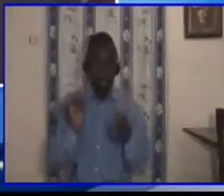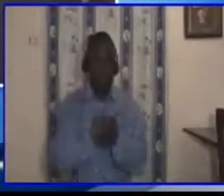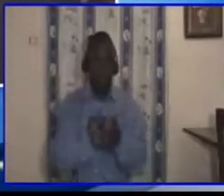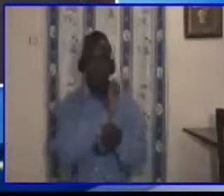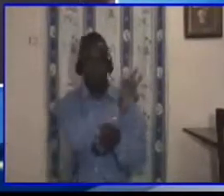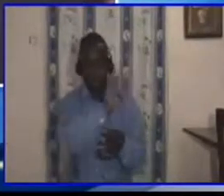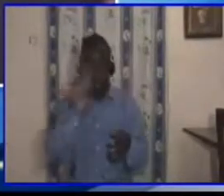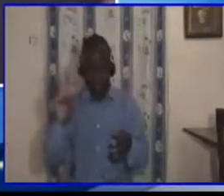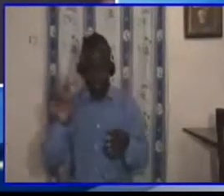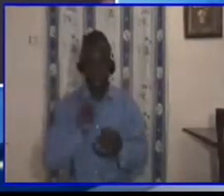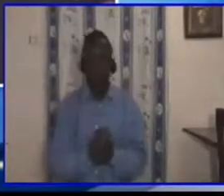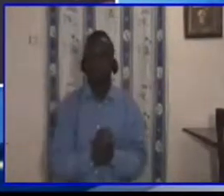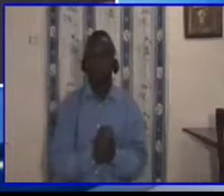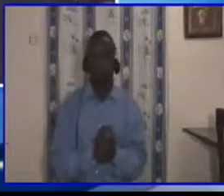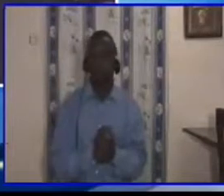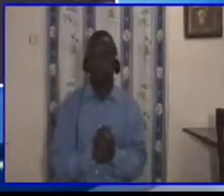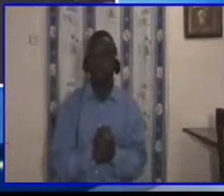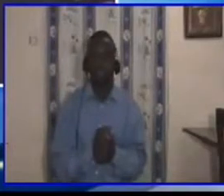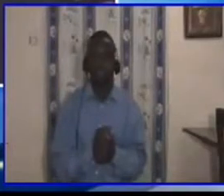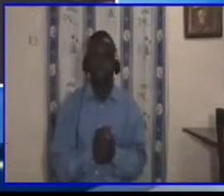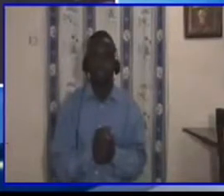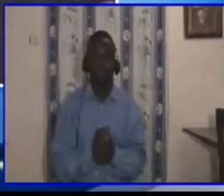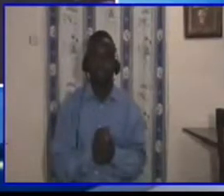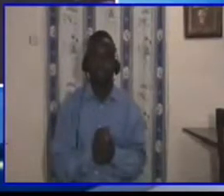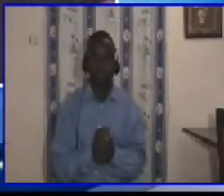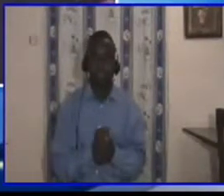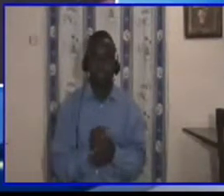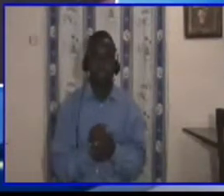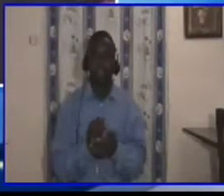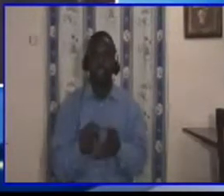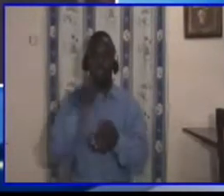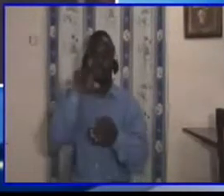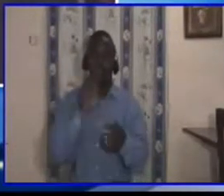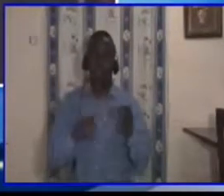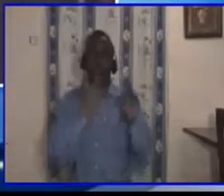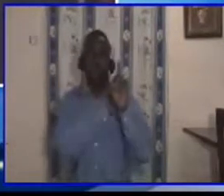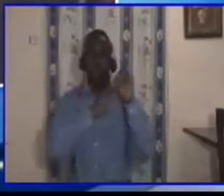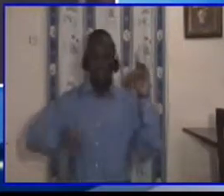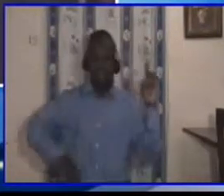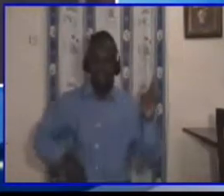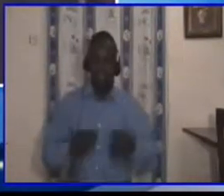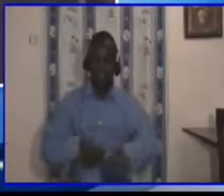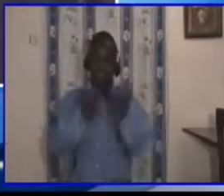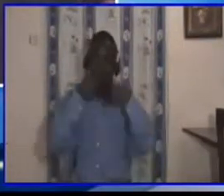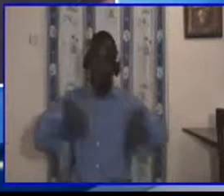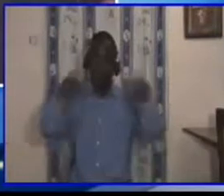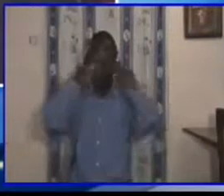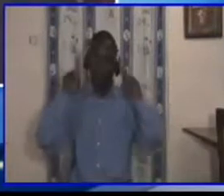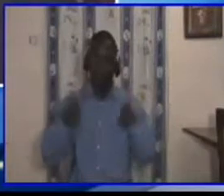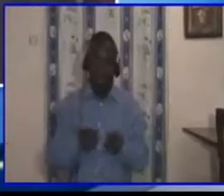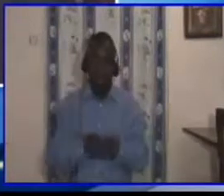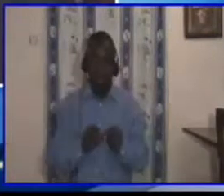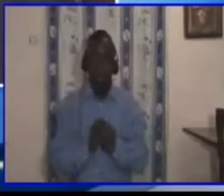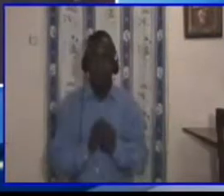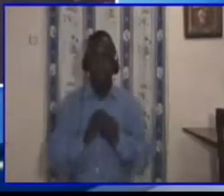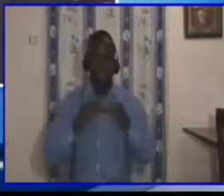ma cristo essendo venuto come sommo sacerdote dei beni futuri